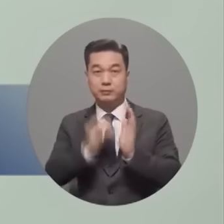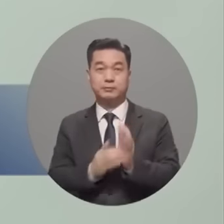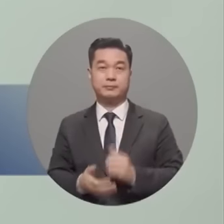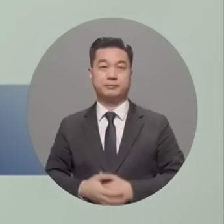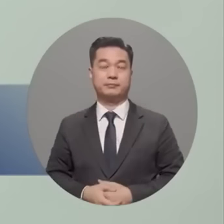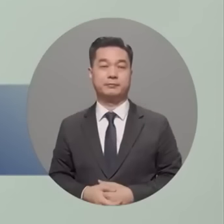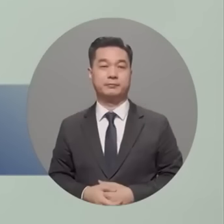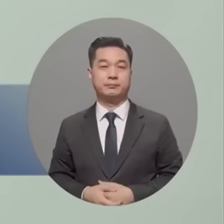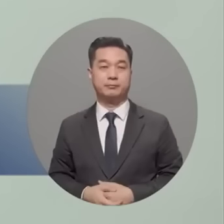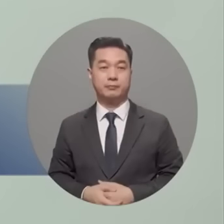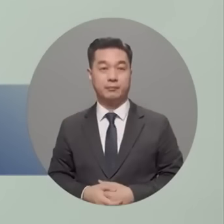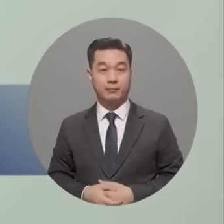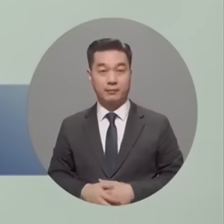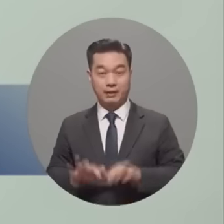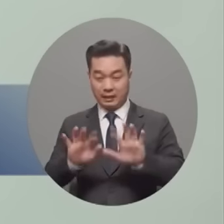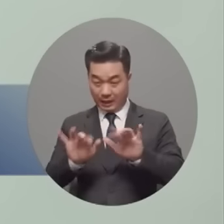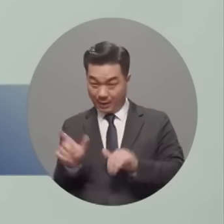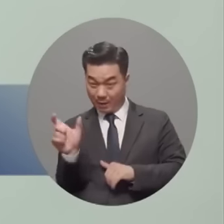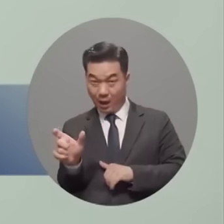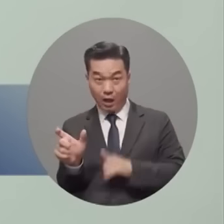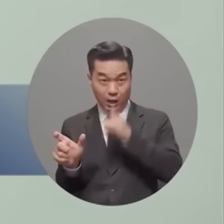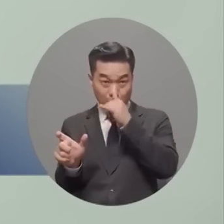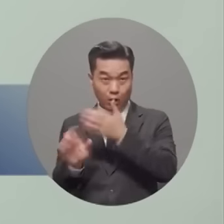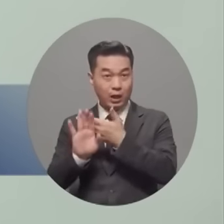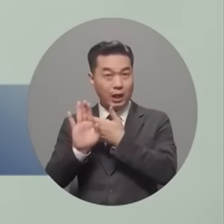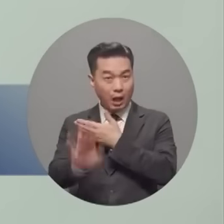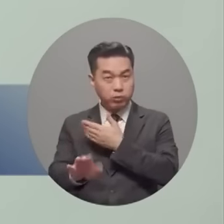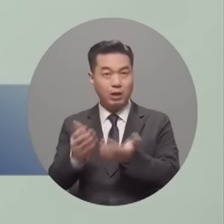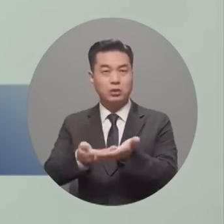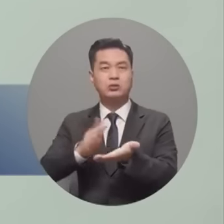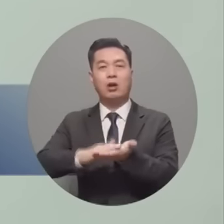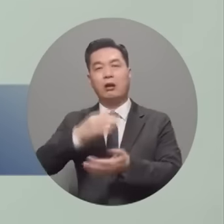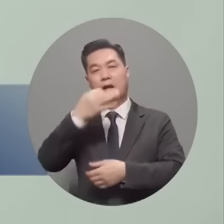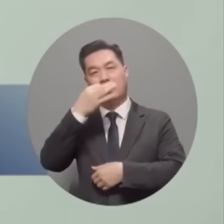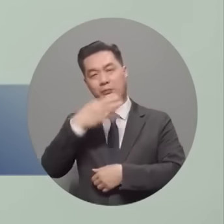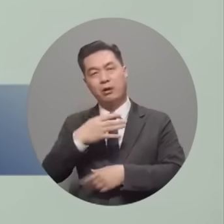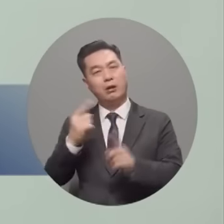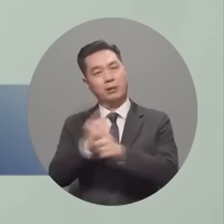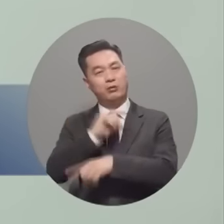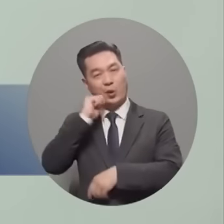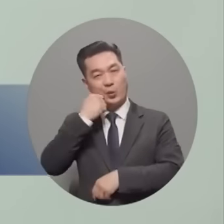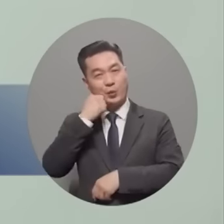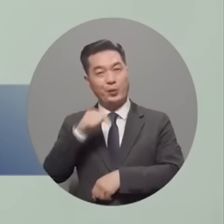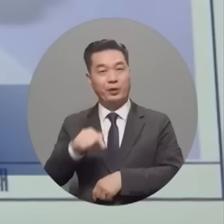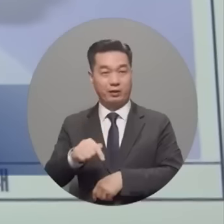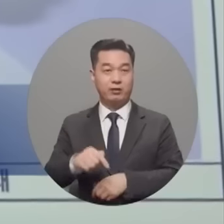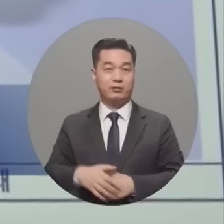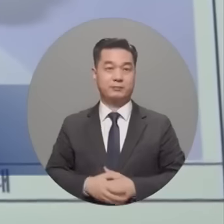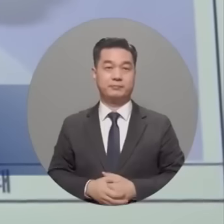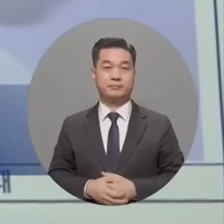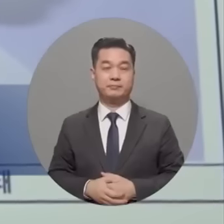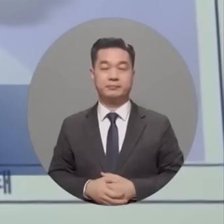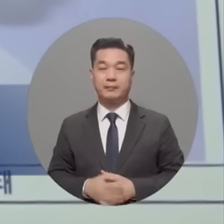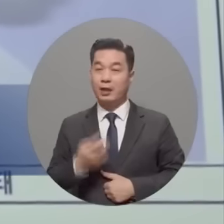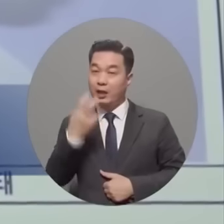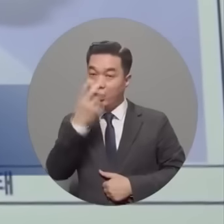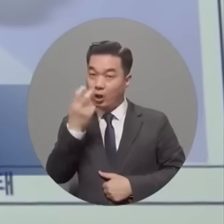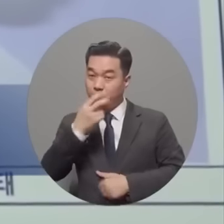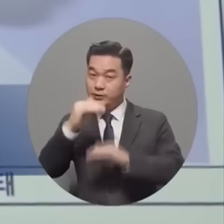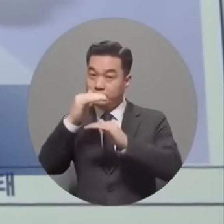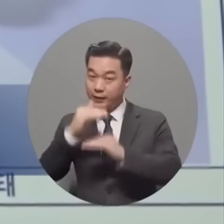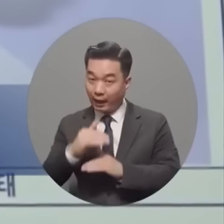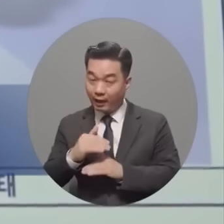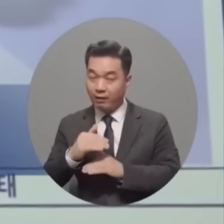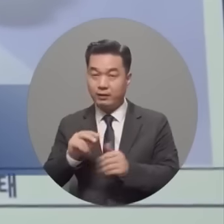한번 입력된 정보는 사후에 정정하는 게 훨씬 더 힘들다고 보통 많이 보고 있는 편이에요. 검증된